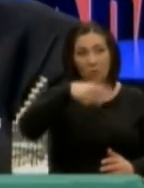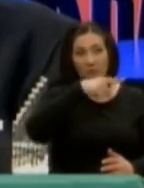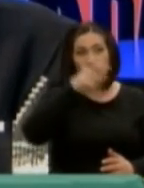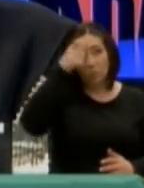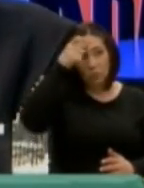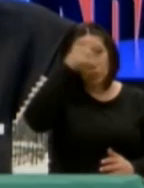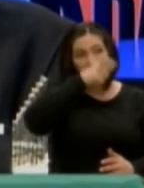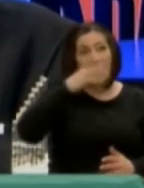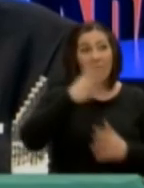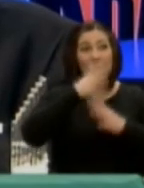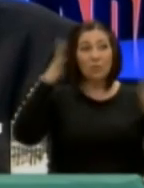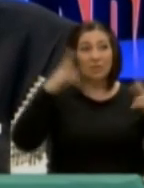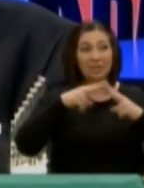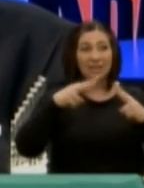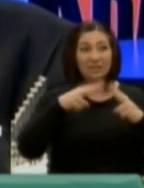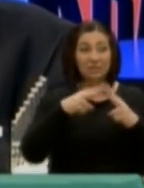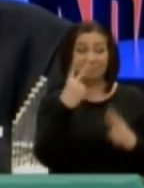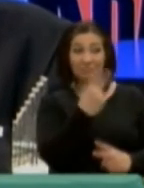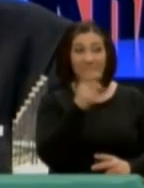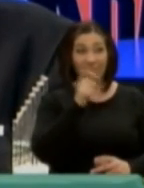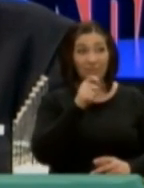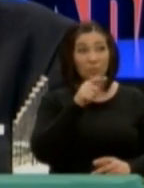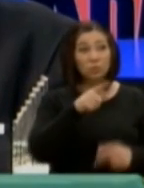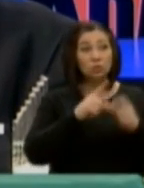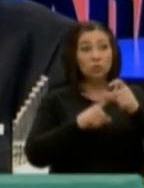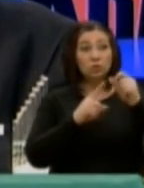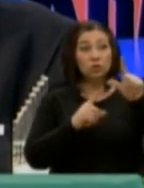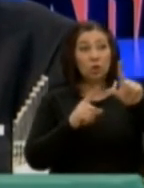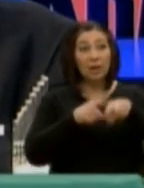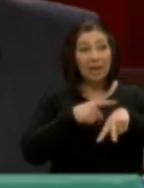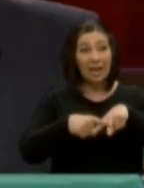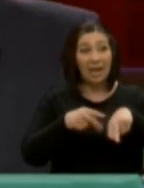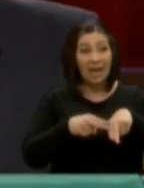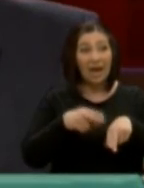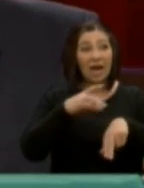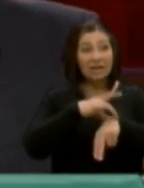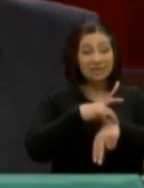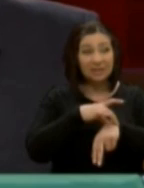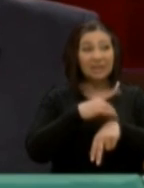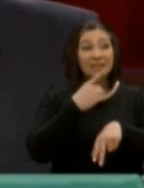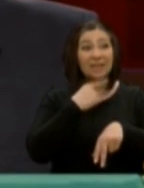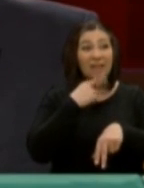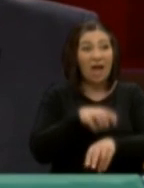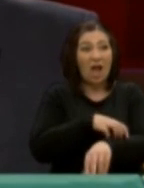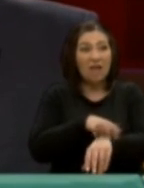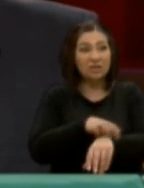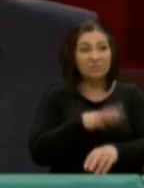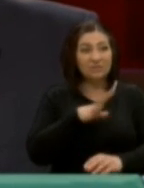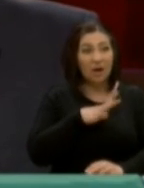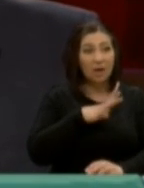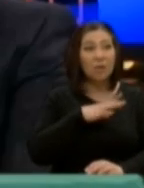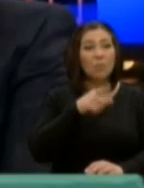Türkiye'nin en büyük tahtacılarına karşı bir isteğim olacaktı. Bu çölyak hastalığı glutene, tahıllara karşı alerjimiz var bizim.